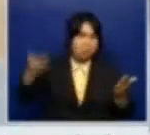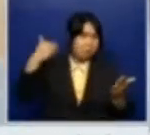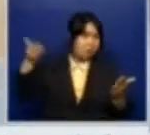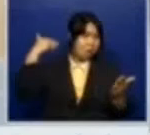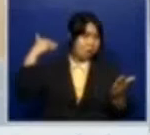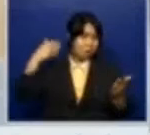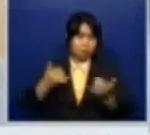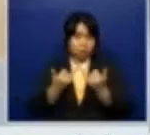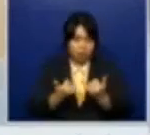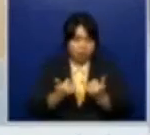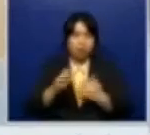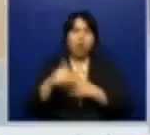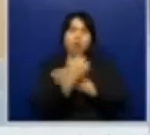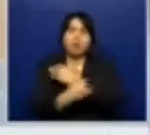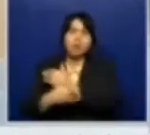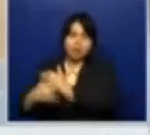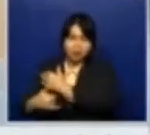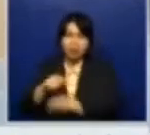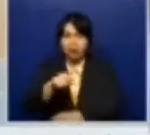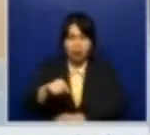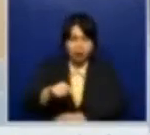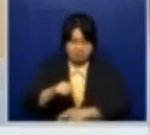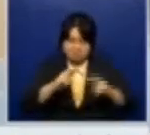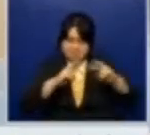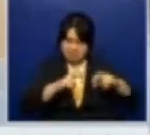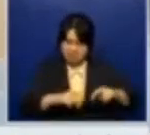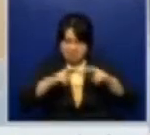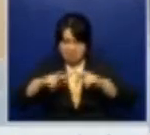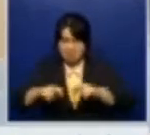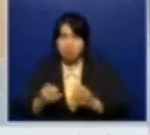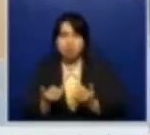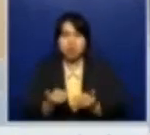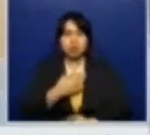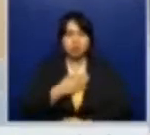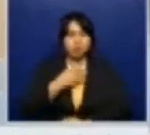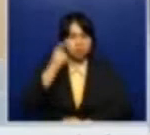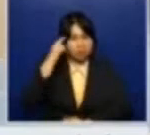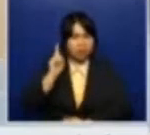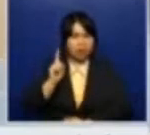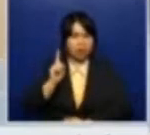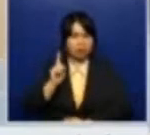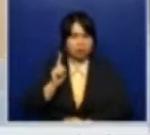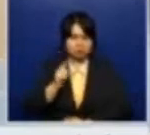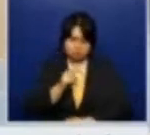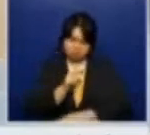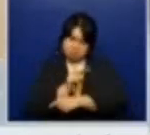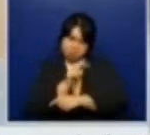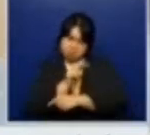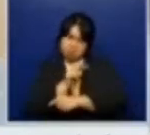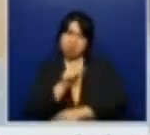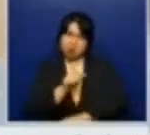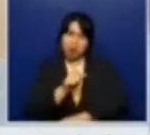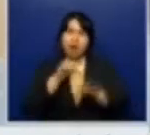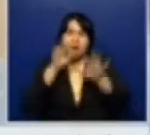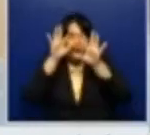งในปัจจุบันของประเทศต่างๆและก็ได้ศึกษาจนขณะนี้ผมเชื่อว่าหลายๆอย่างติดตามดูก็